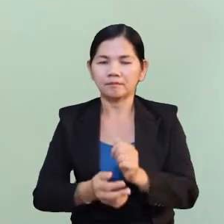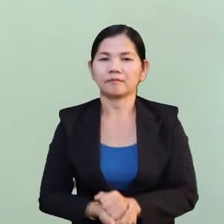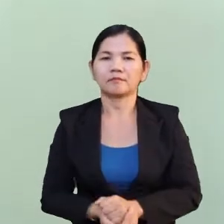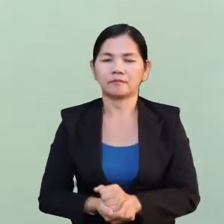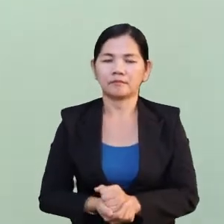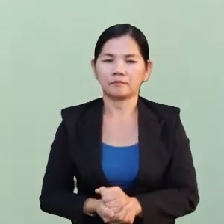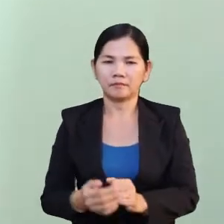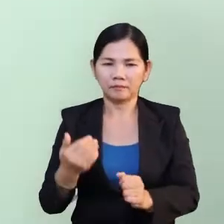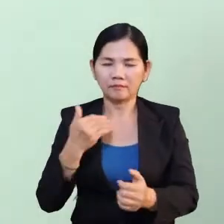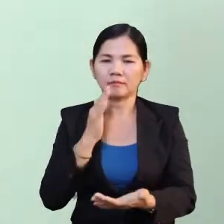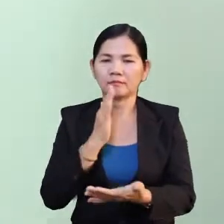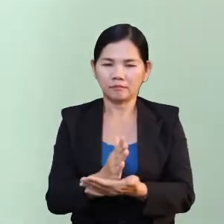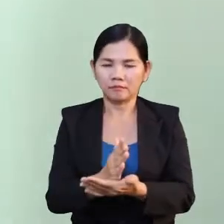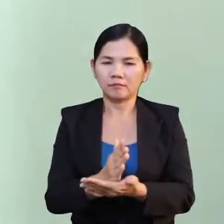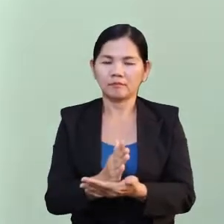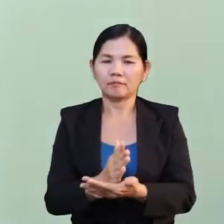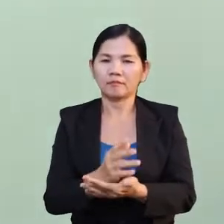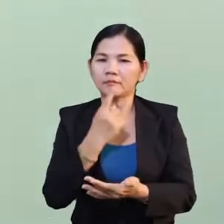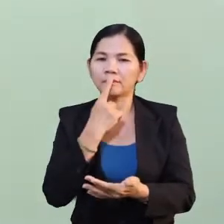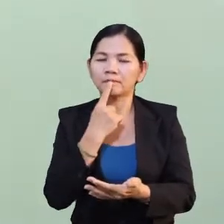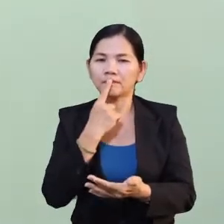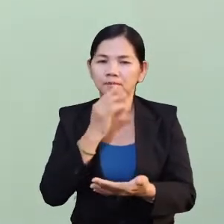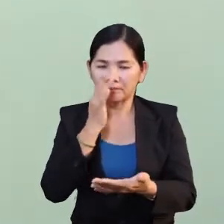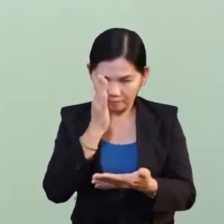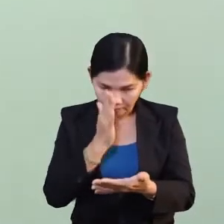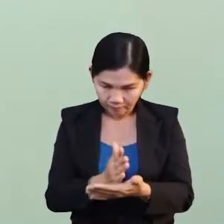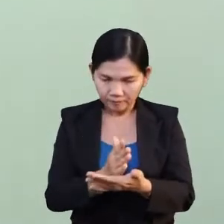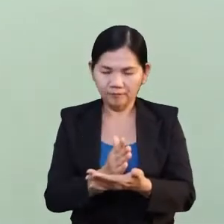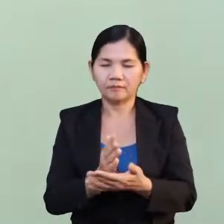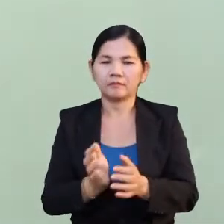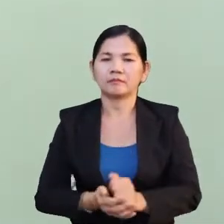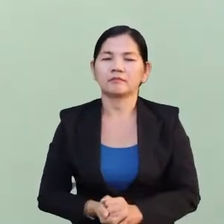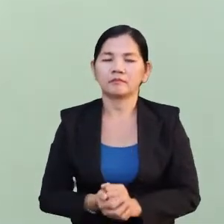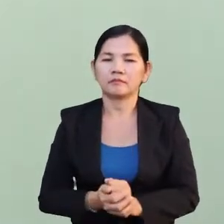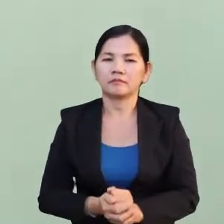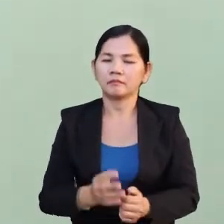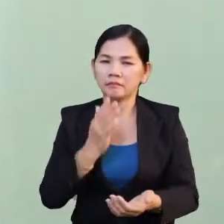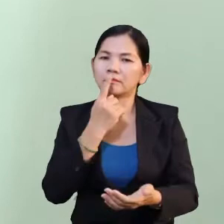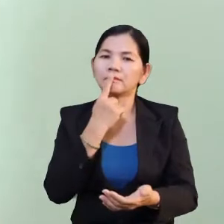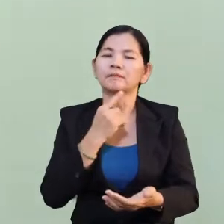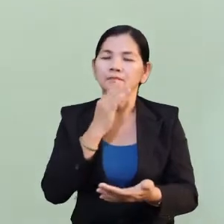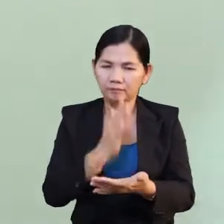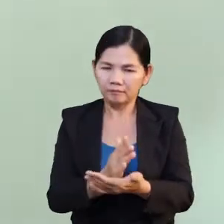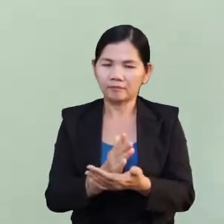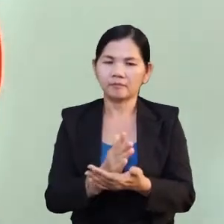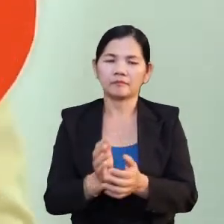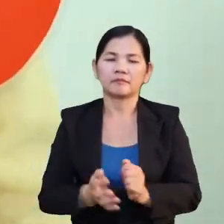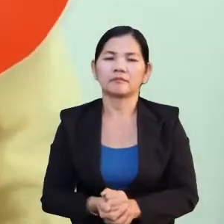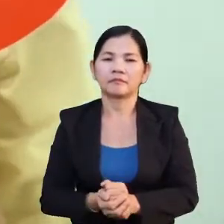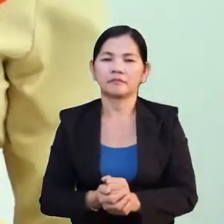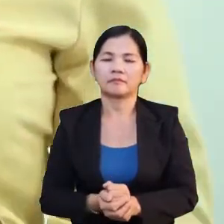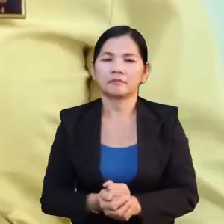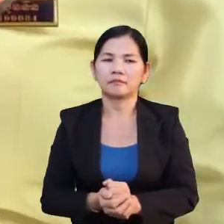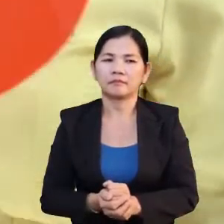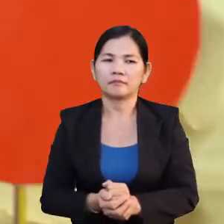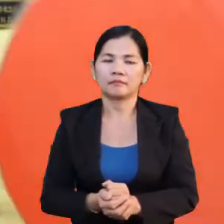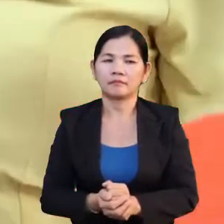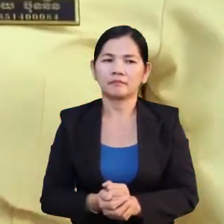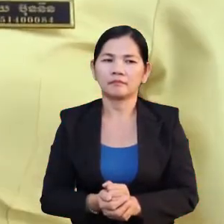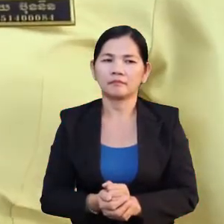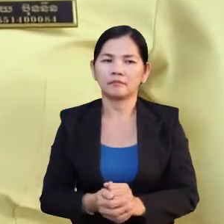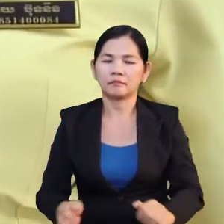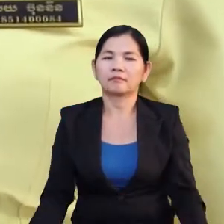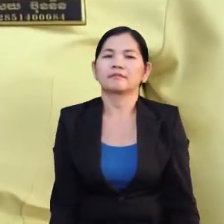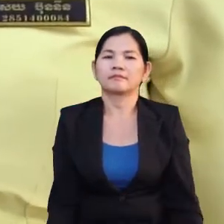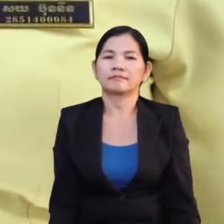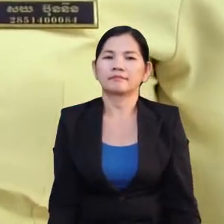ចាបញ្ជាក់ថាឈប់អញ្ចឹងកូនងាយចាំគឺយើងដឹងថាឈប់ឲ្យតែឃើញពណ៌ក្រហមឈប់ចាចាំមើលអ្នកគ្រូឈប់ឲ្យមើល